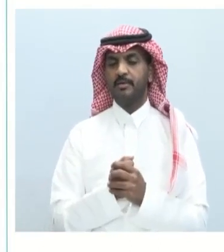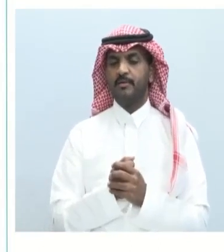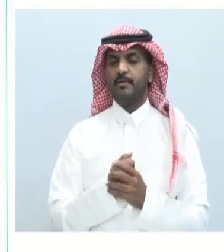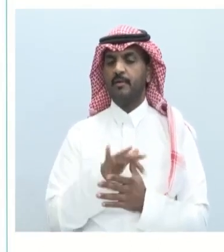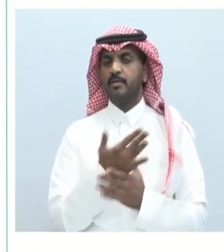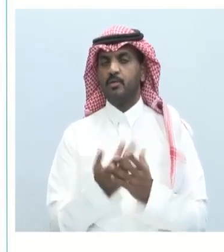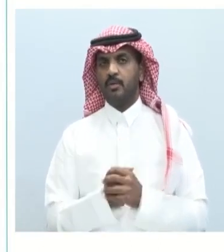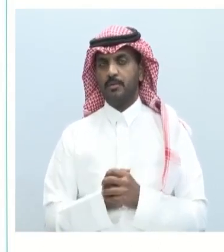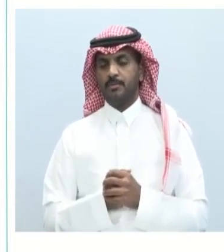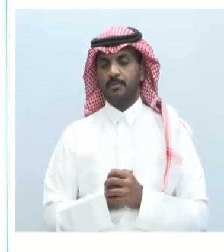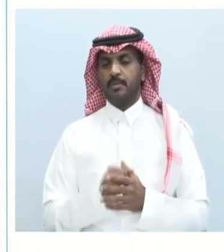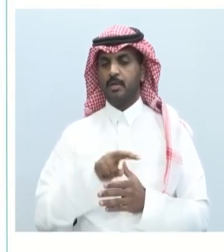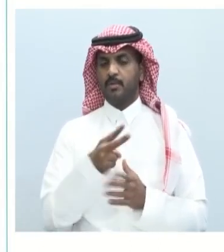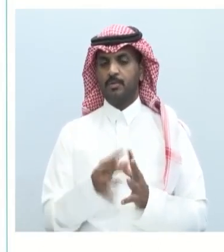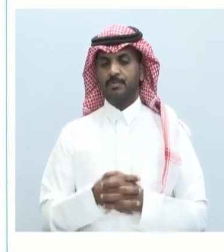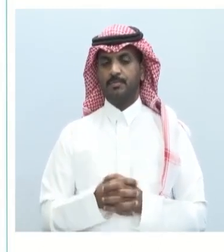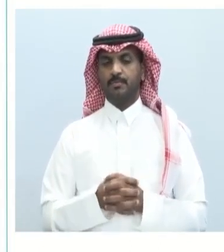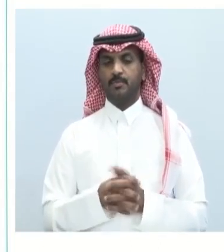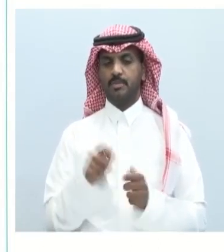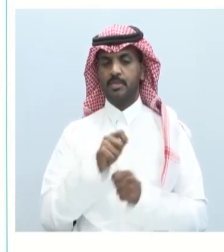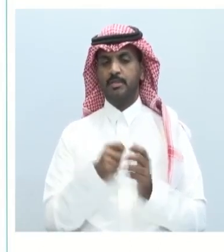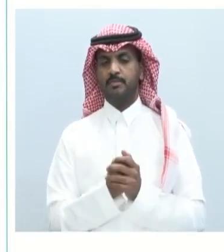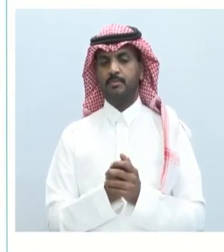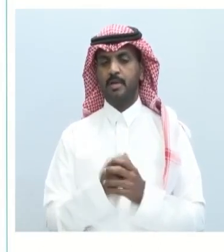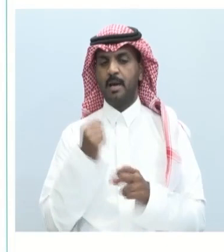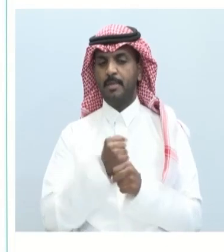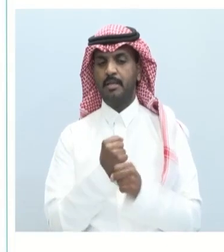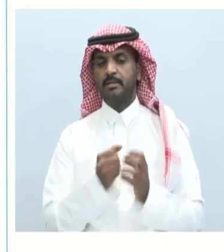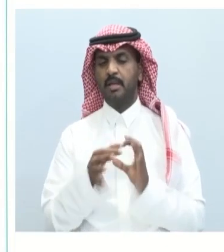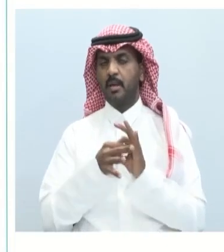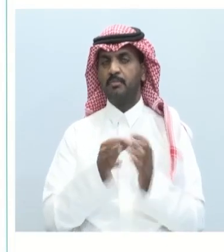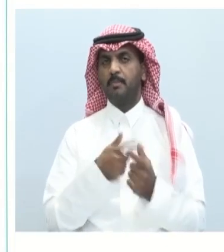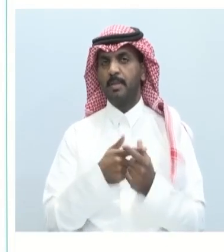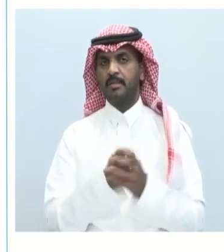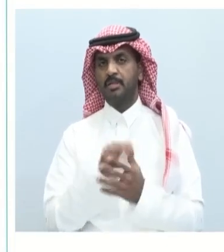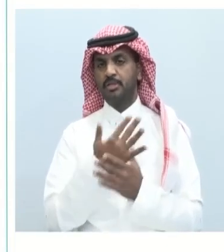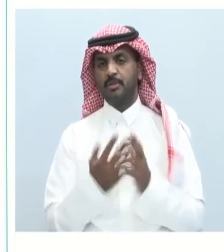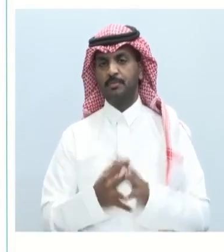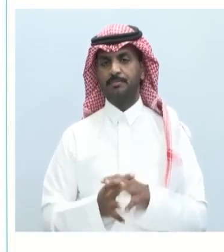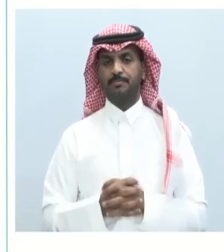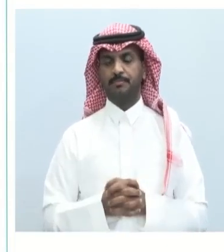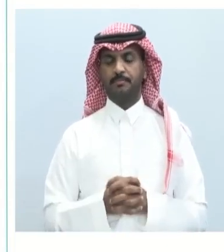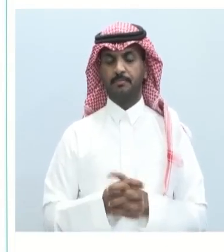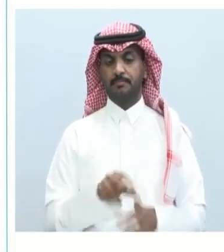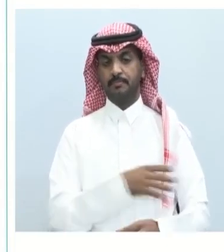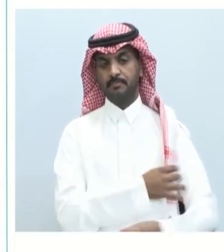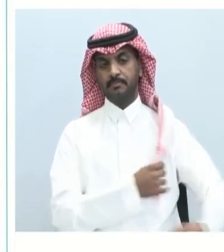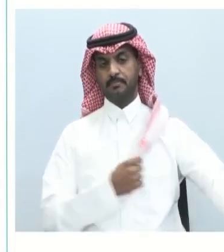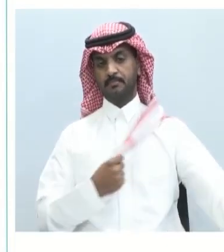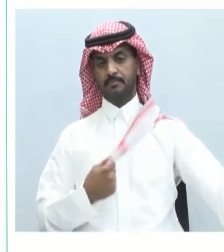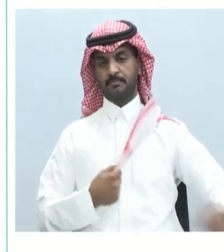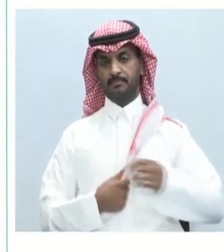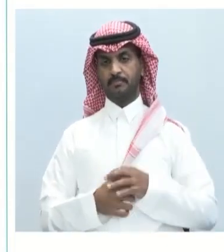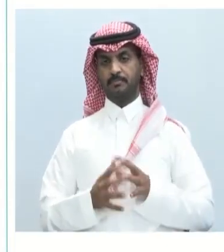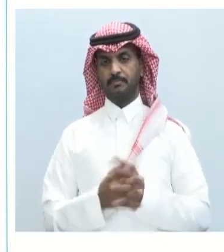جدول اخر وكذلك نوعه يستخدم في عمليه الربط بين الجداول قمنا او